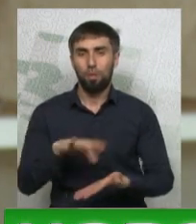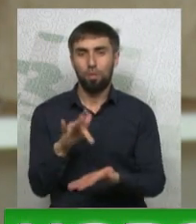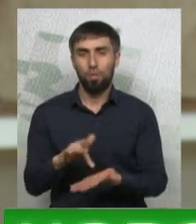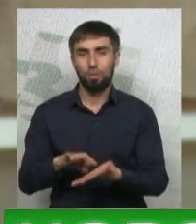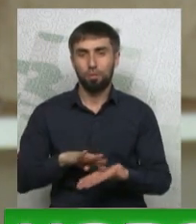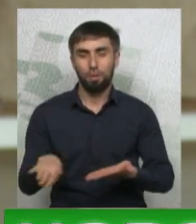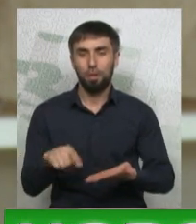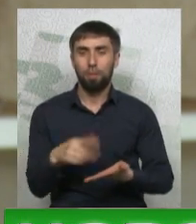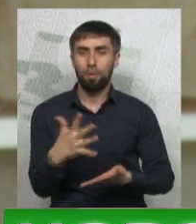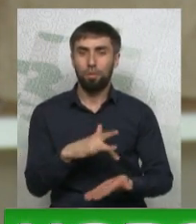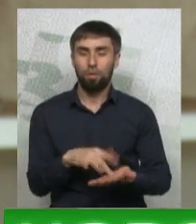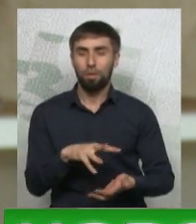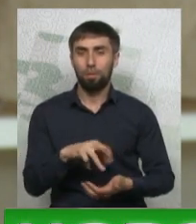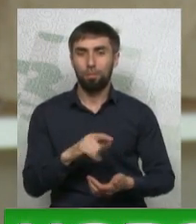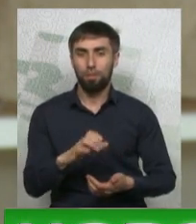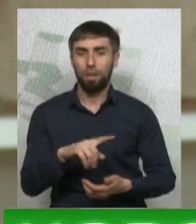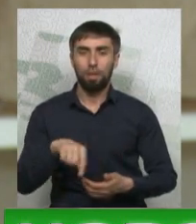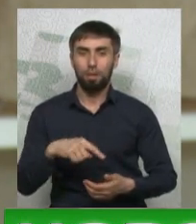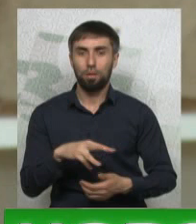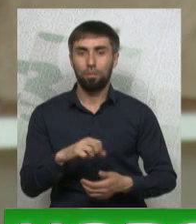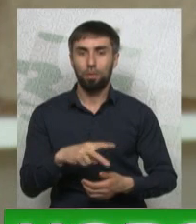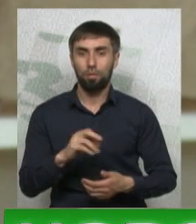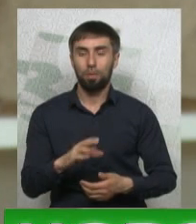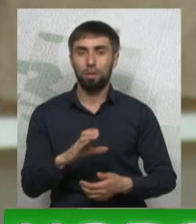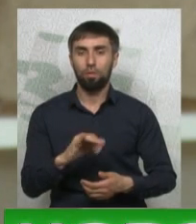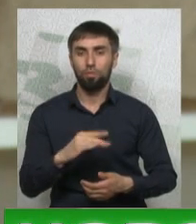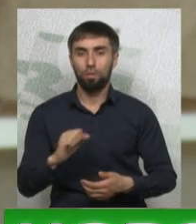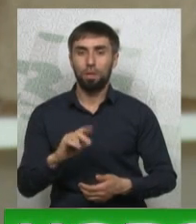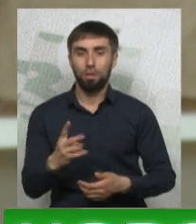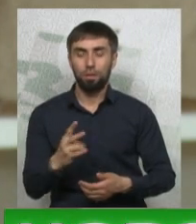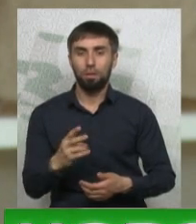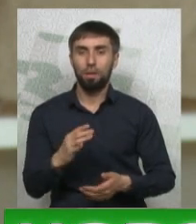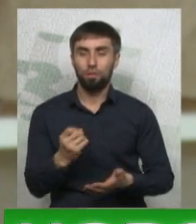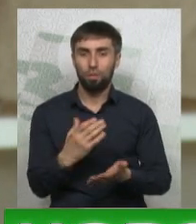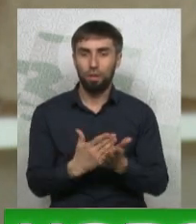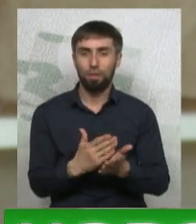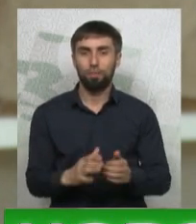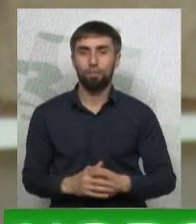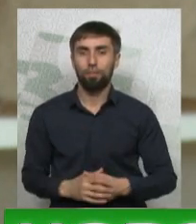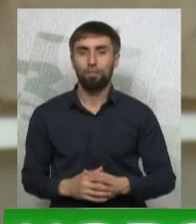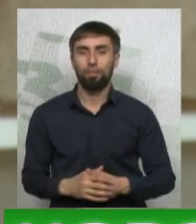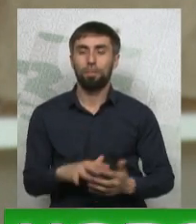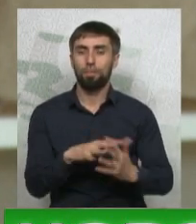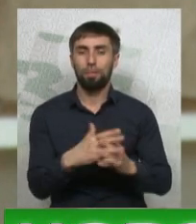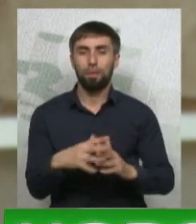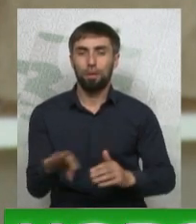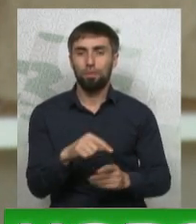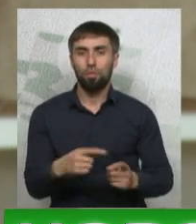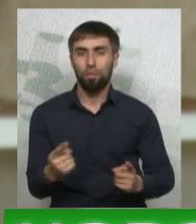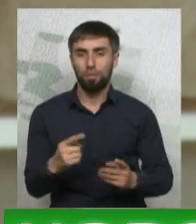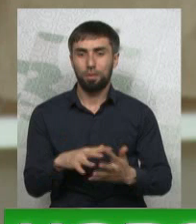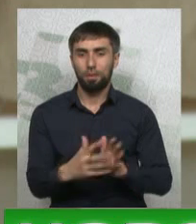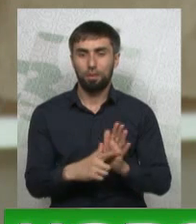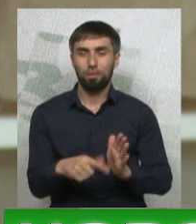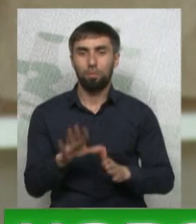виду, 5 городов, Магас, Карбулат, Назрань, Благодек, Судра, плюс еще 7 сельских поселений крупных. Здесь